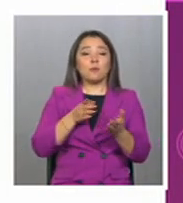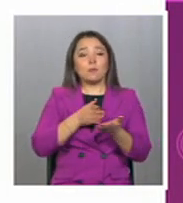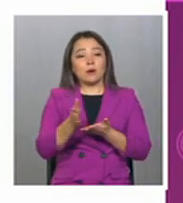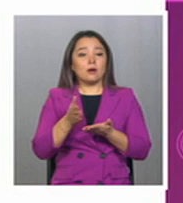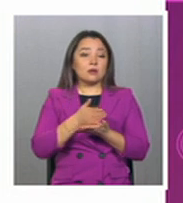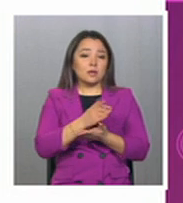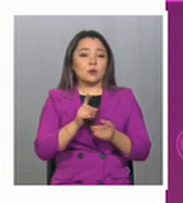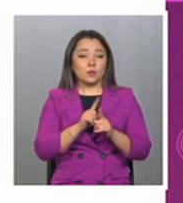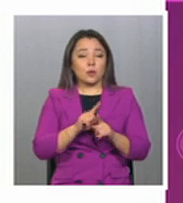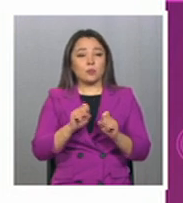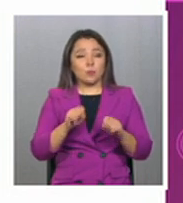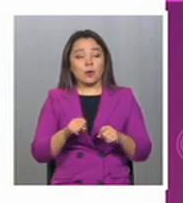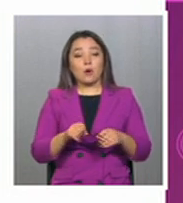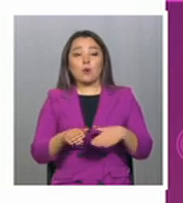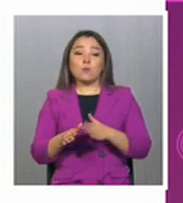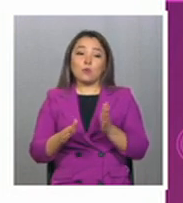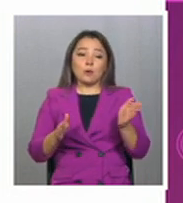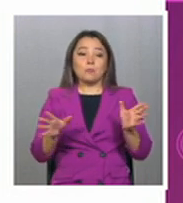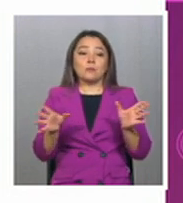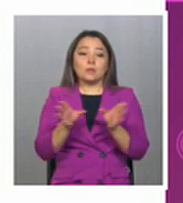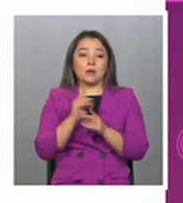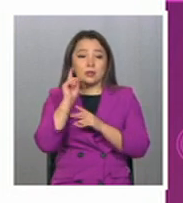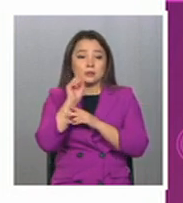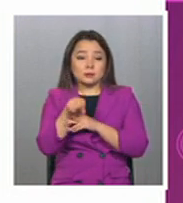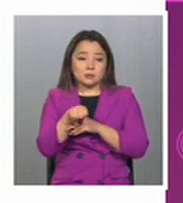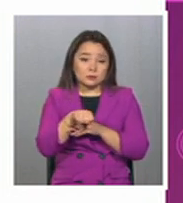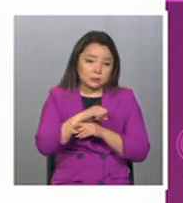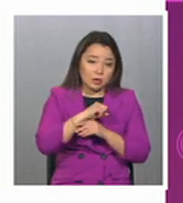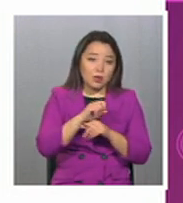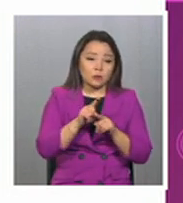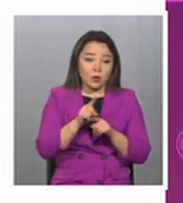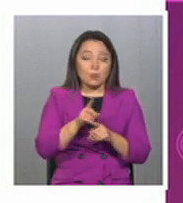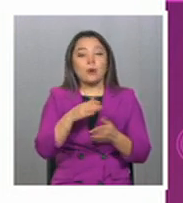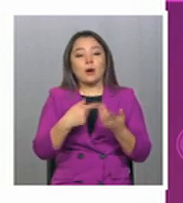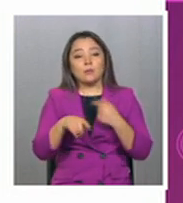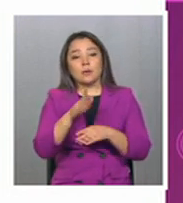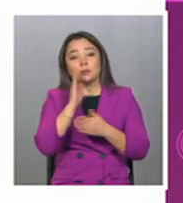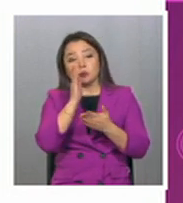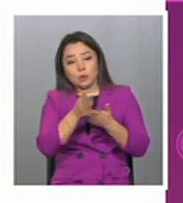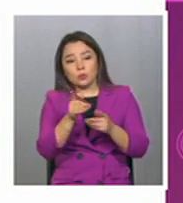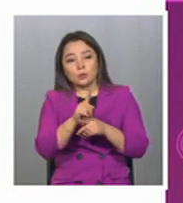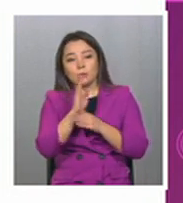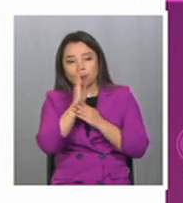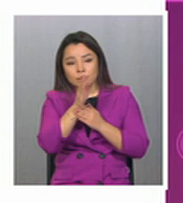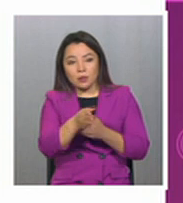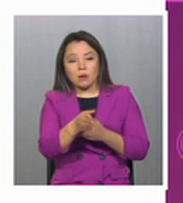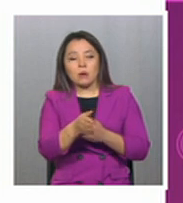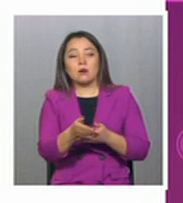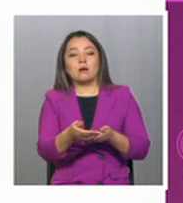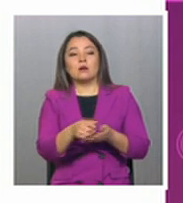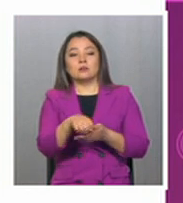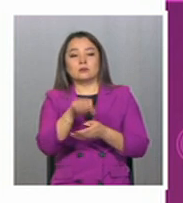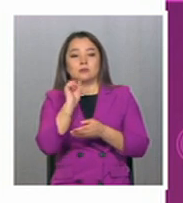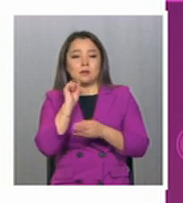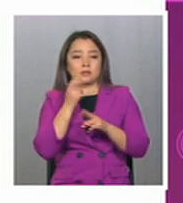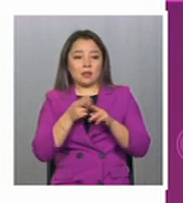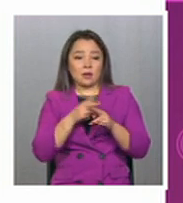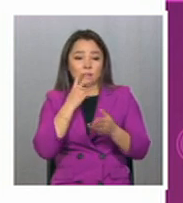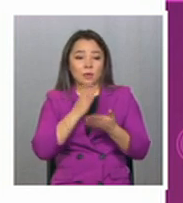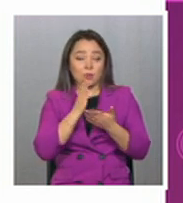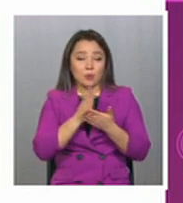болдым. Бұрылғанда онымен бірге еңкейіп, ол қайта тіктеліп, тура жүргенде артқа шалқаямын. Бір